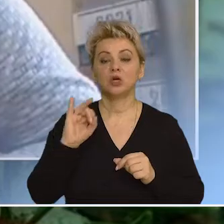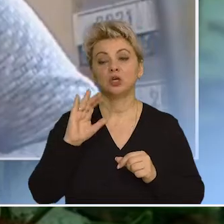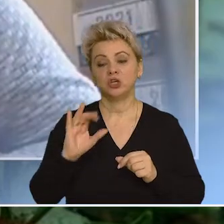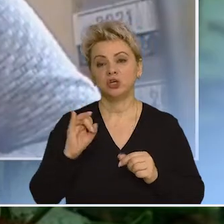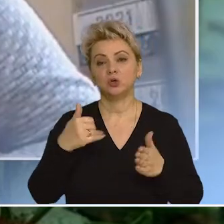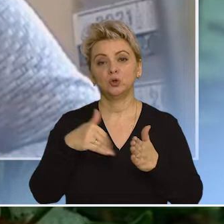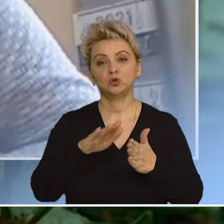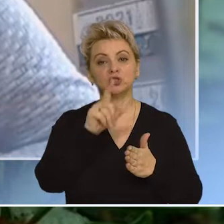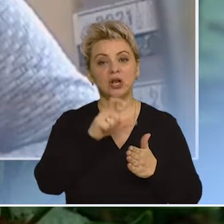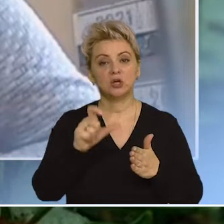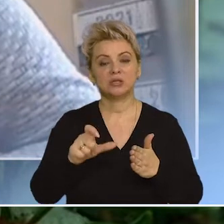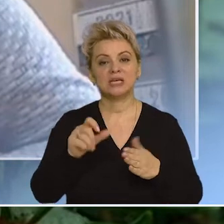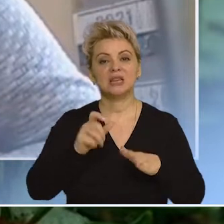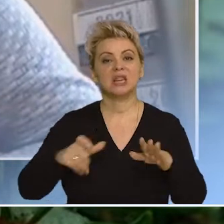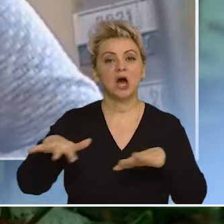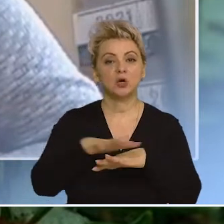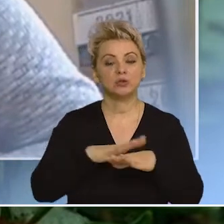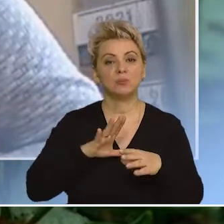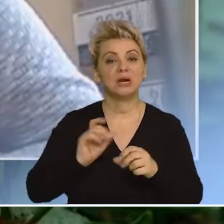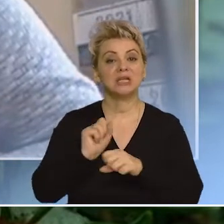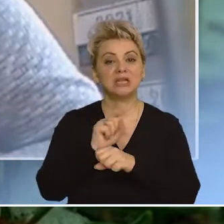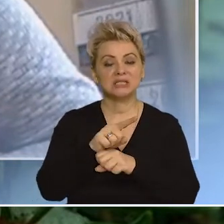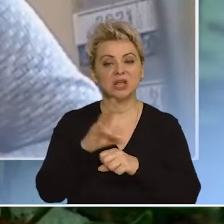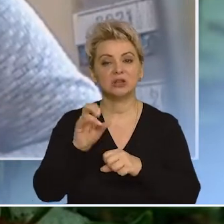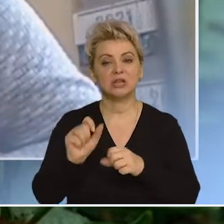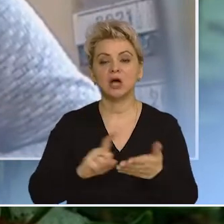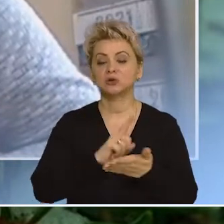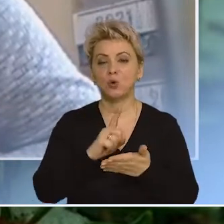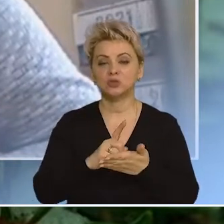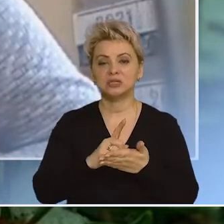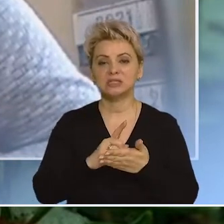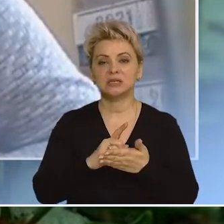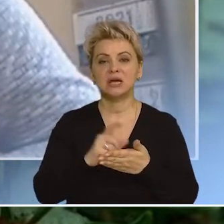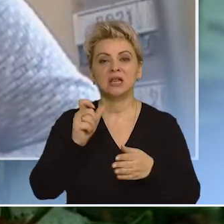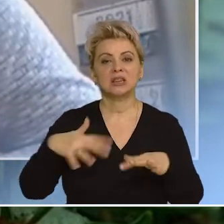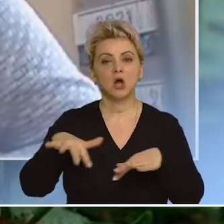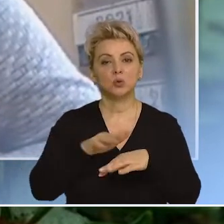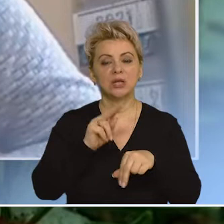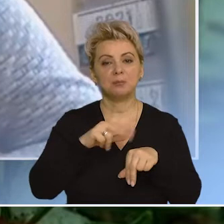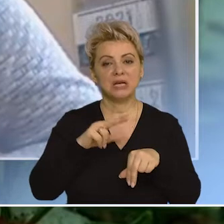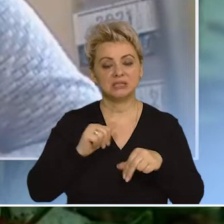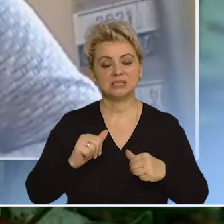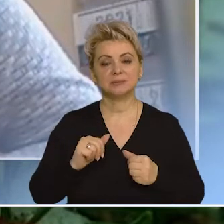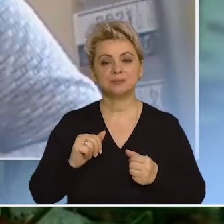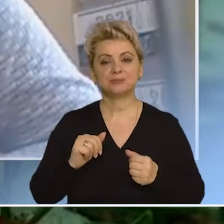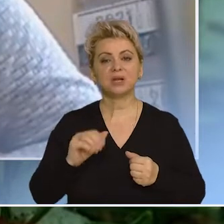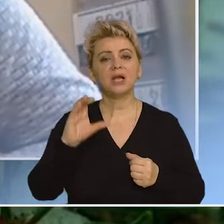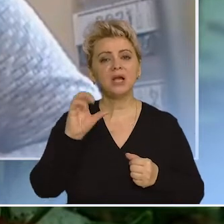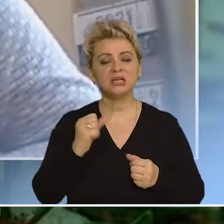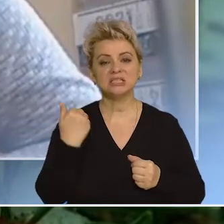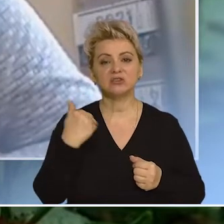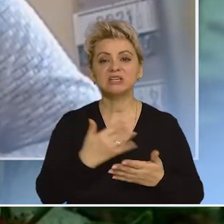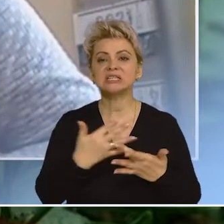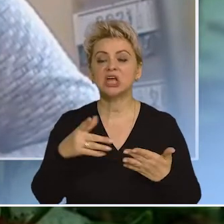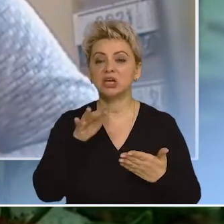Ну и лучшие люди из народа были назначены на должности народной милиции.